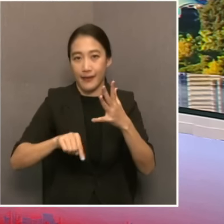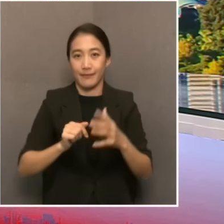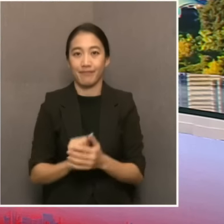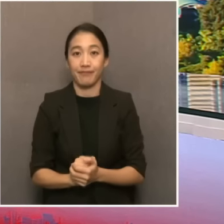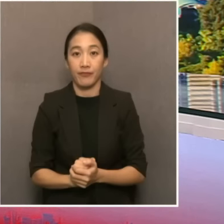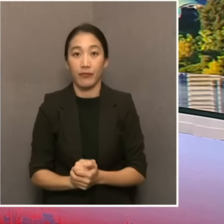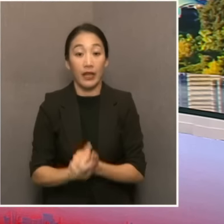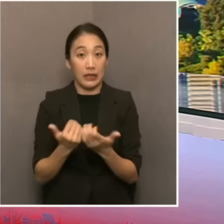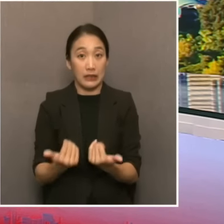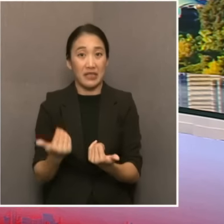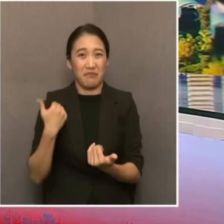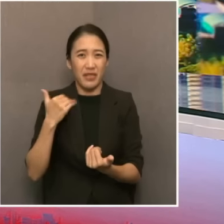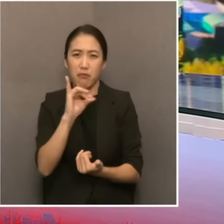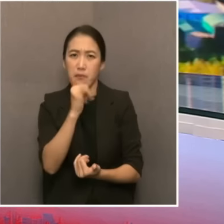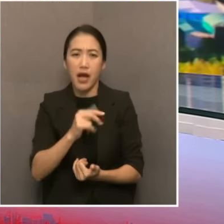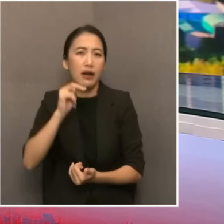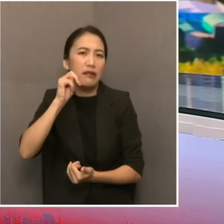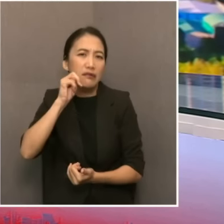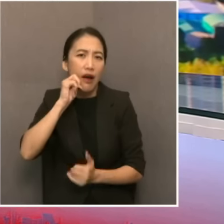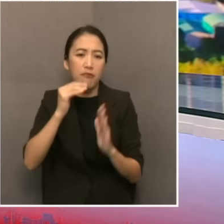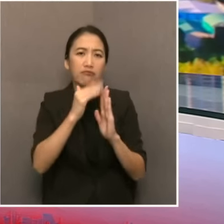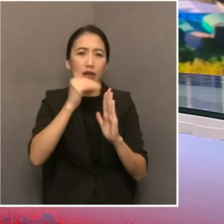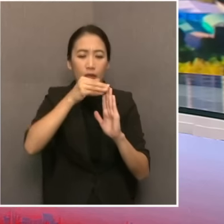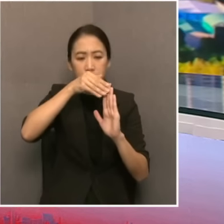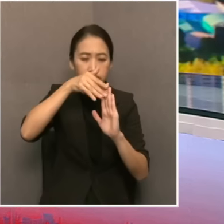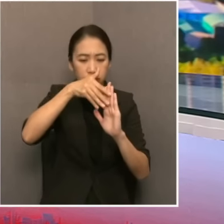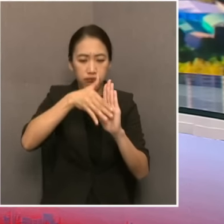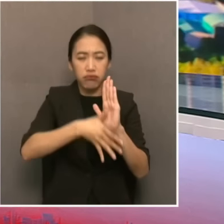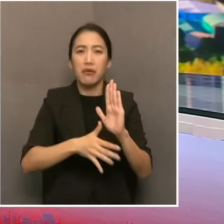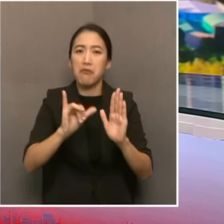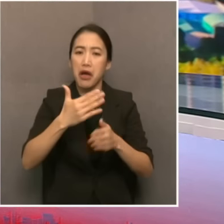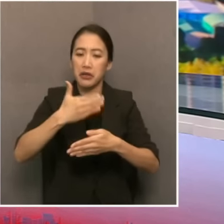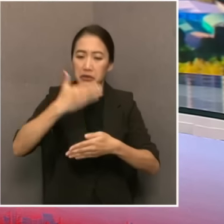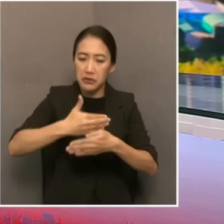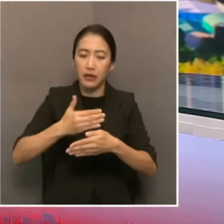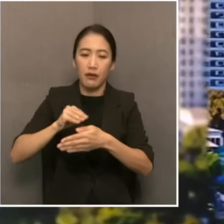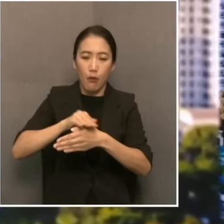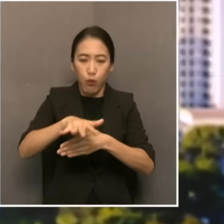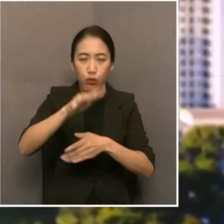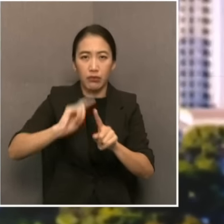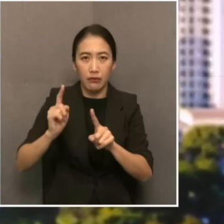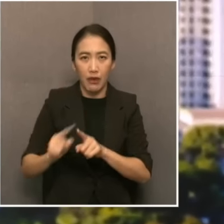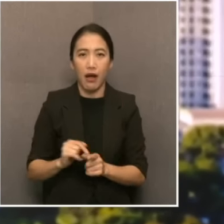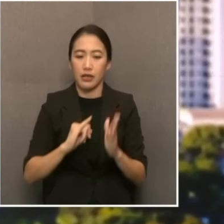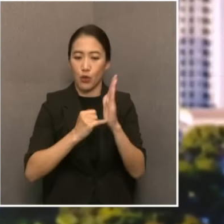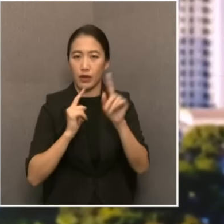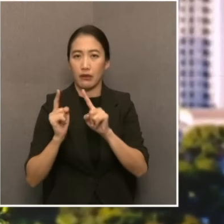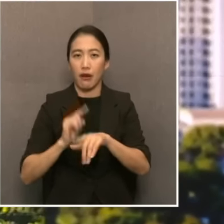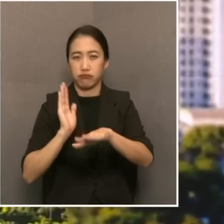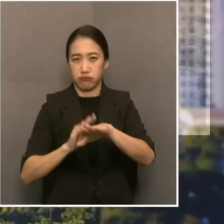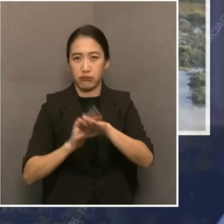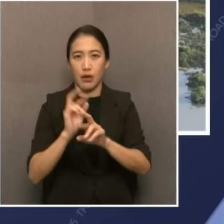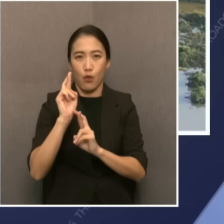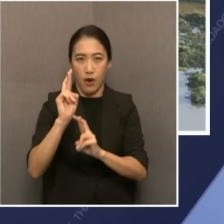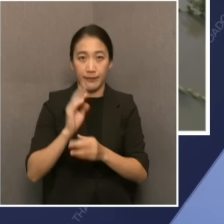หนือนะคะแล้วก็มีคำเตือน11จังหวัดที่อยู่ท้ายเขื่อนให้เฝ้าระวังรับมือกับมวลน้ำด้วยค่ะส่วนที่จังหวัดบึงกาฬนะคะน้ำโขงสู